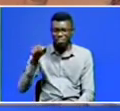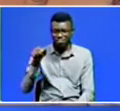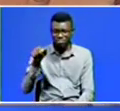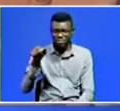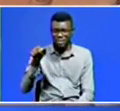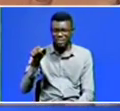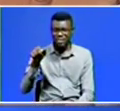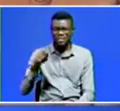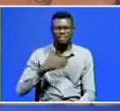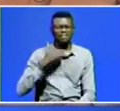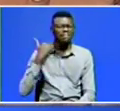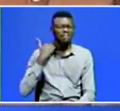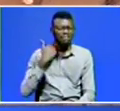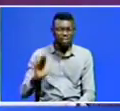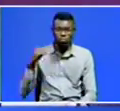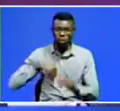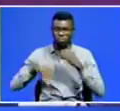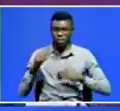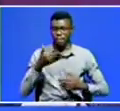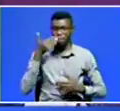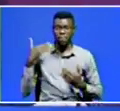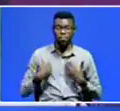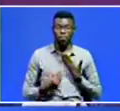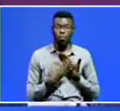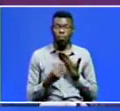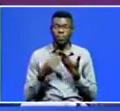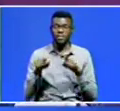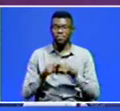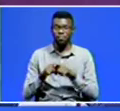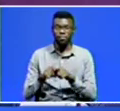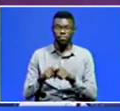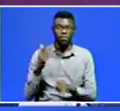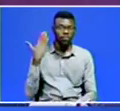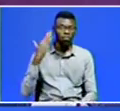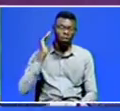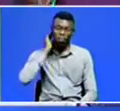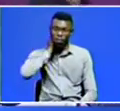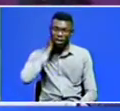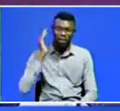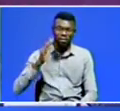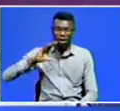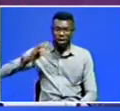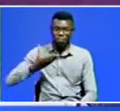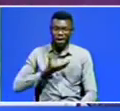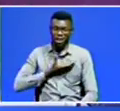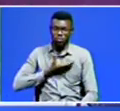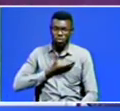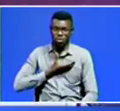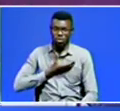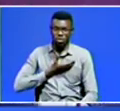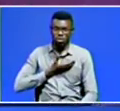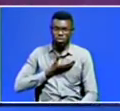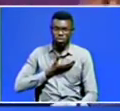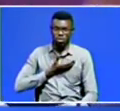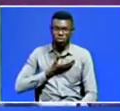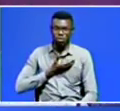ni vyema kwao kufuata nyayo zake. Wakati Murang'a County Council ilikuweko chini ya uongozi